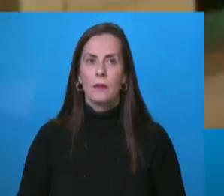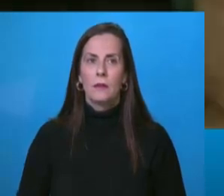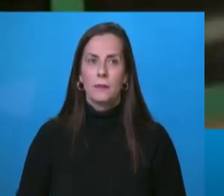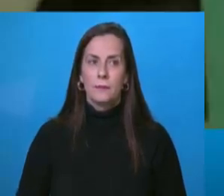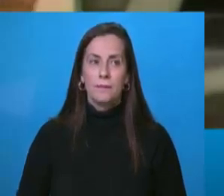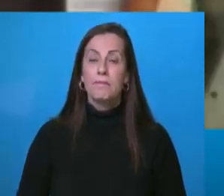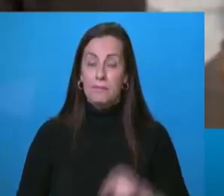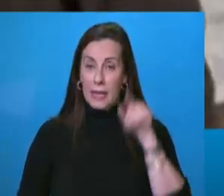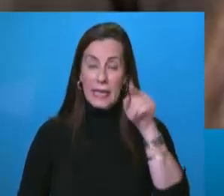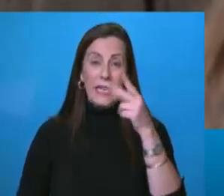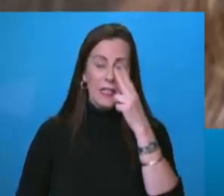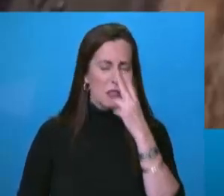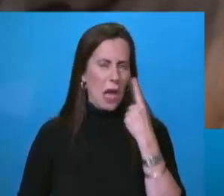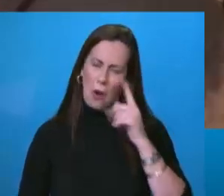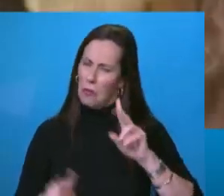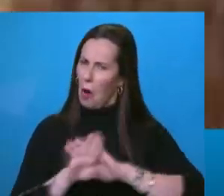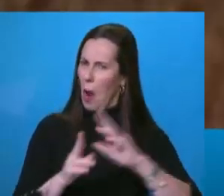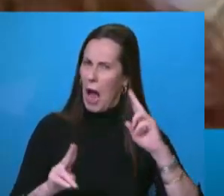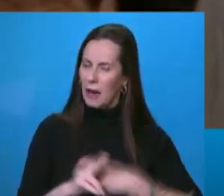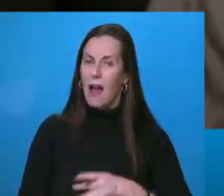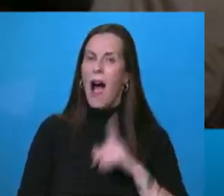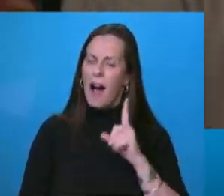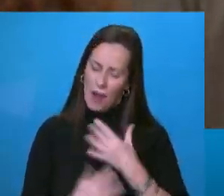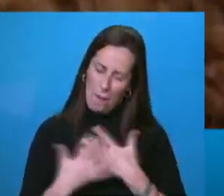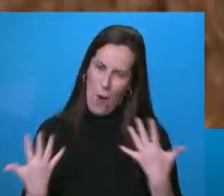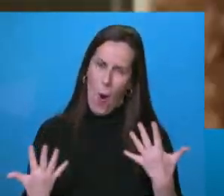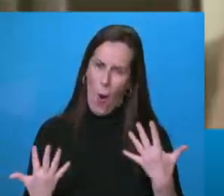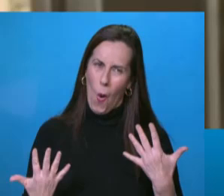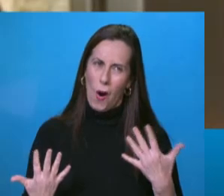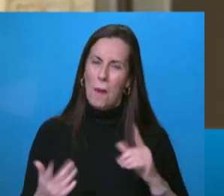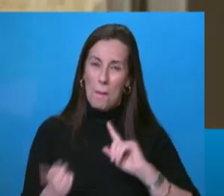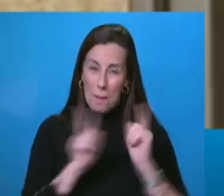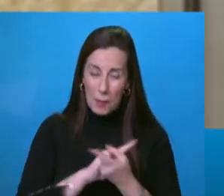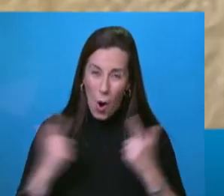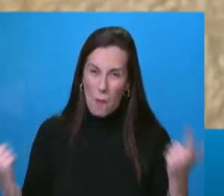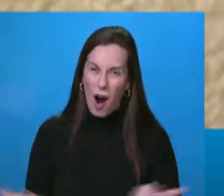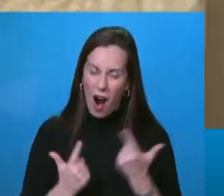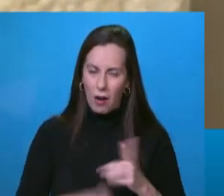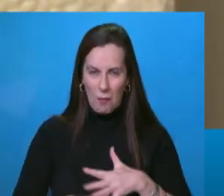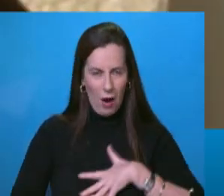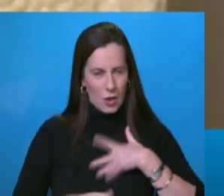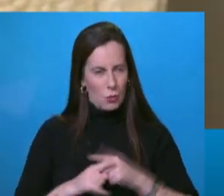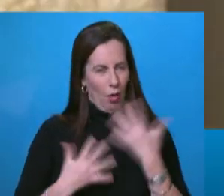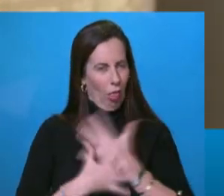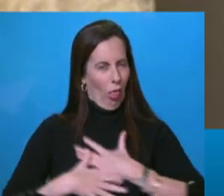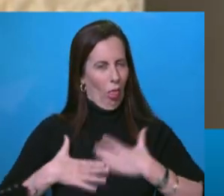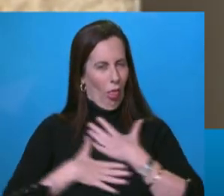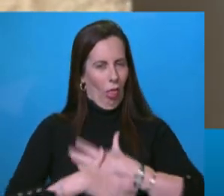עכשיו? בן ארי ניסתה לשדר עסקים כרגיל, אבל היה ברור שאת מקומה של החגיגה תפסה מבוכה גדולה.